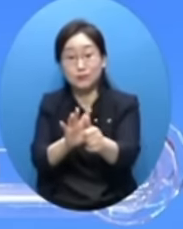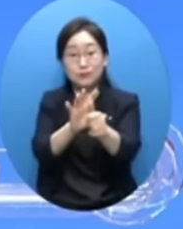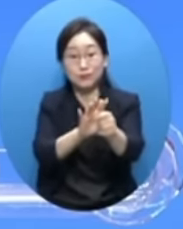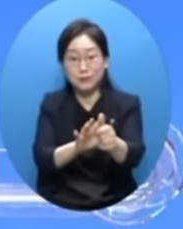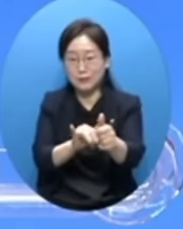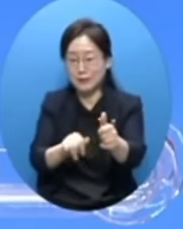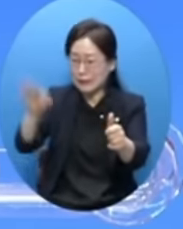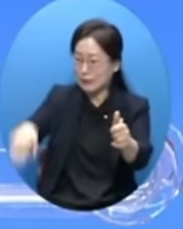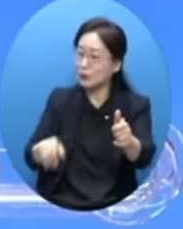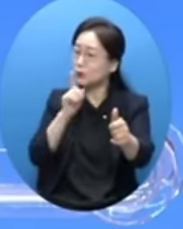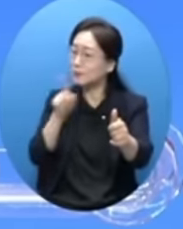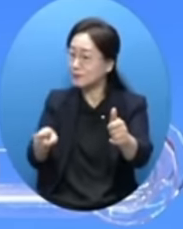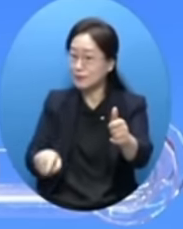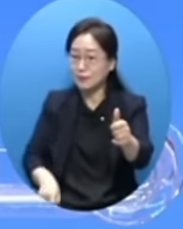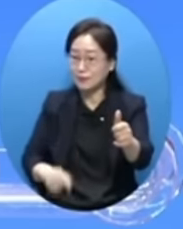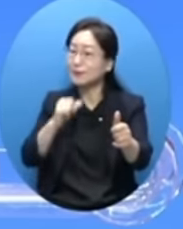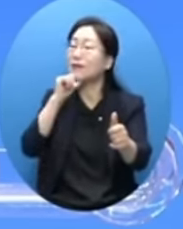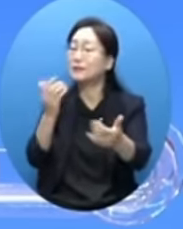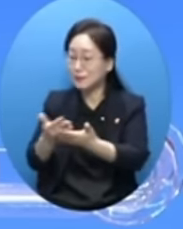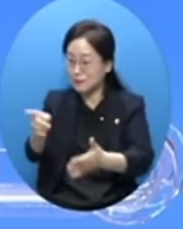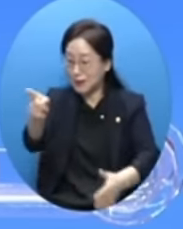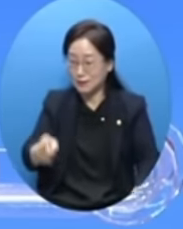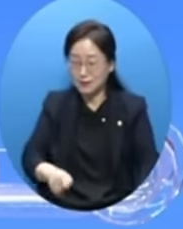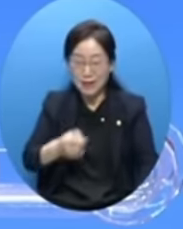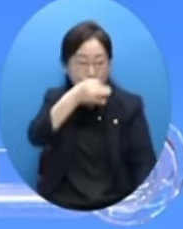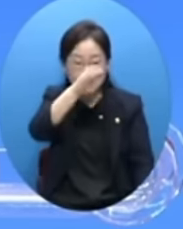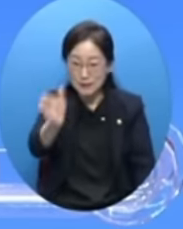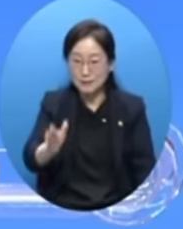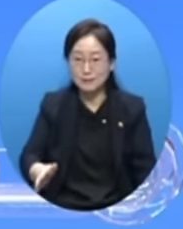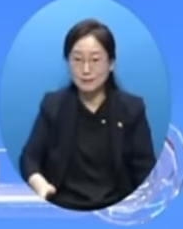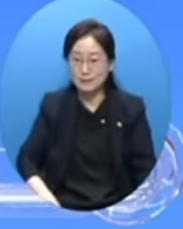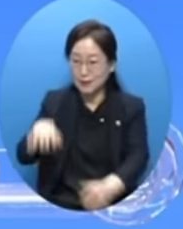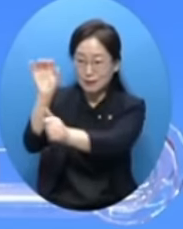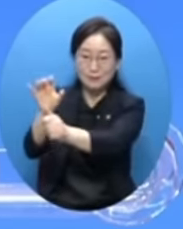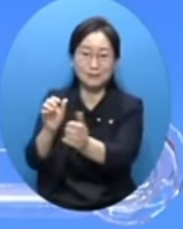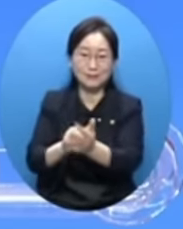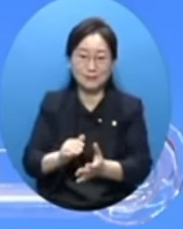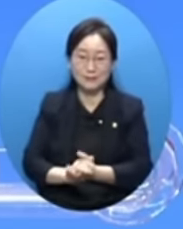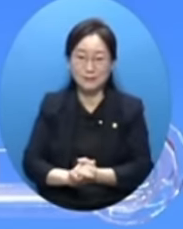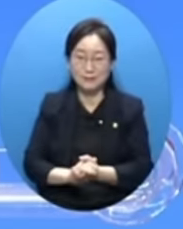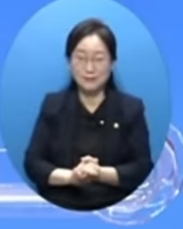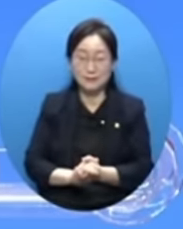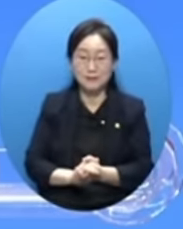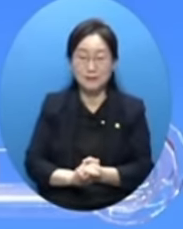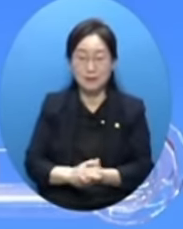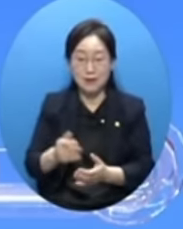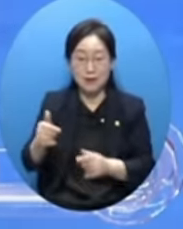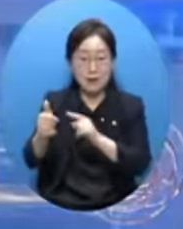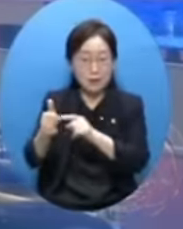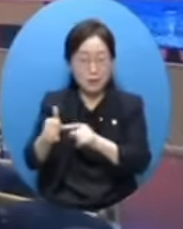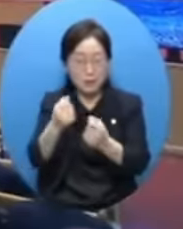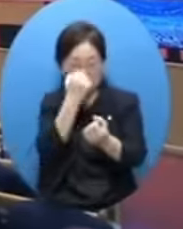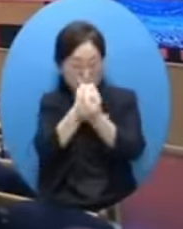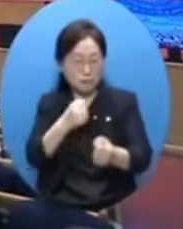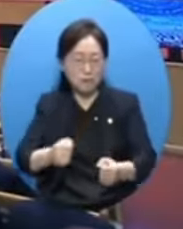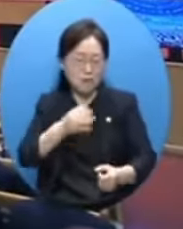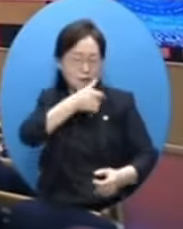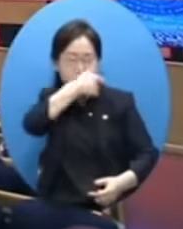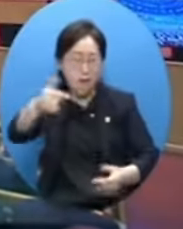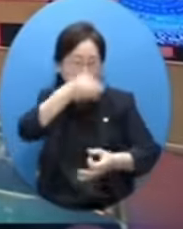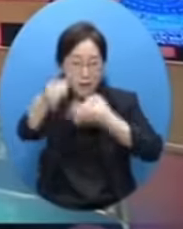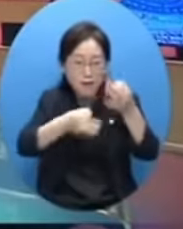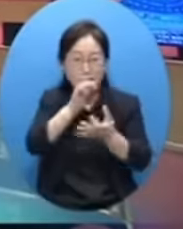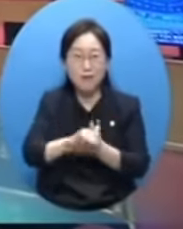사람들이 시끄럽다 거짓 주제 왜 소리치고 난리냐 꾸짖었습니다. 그때 그는 더 큰 소리로 주 앞에 외쳤습니다.